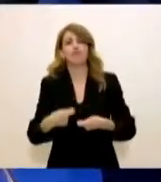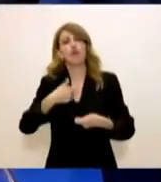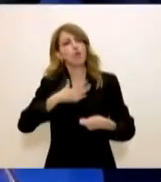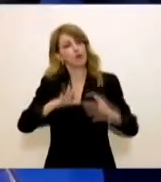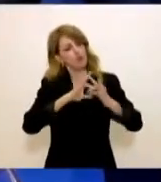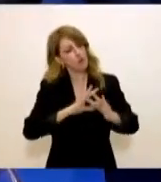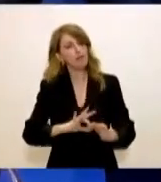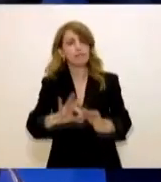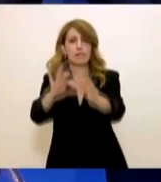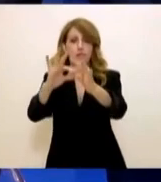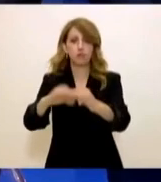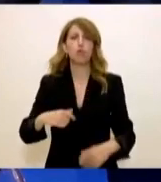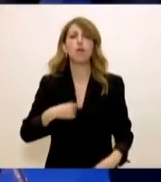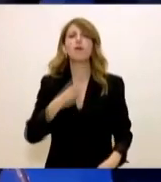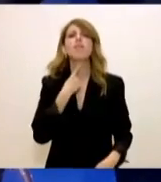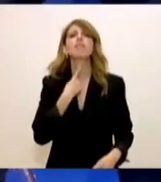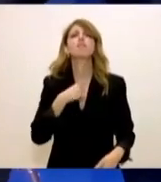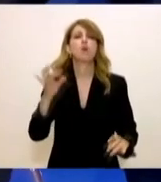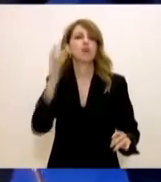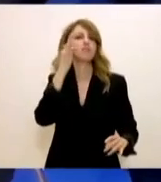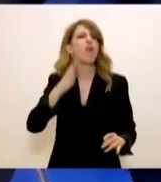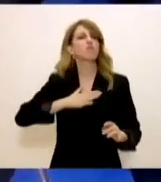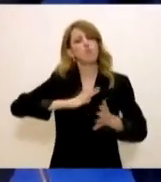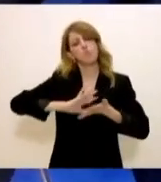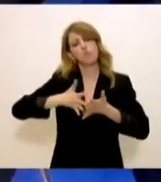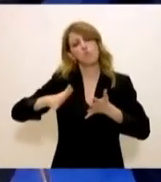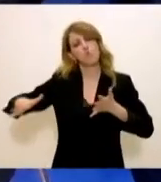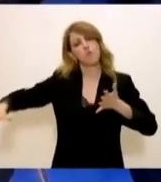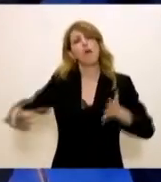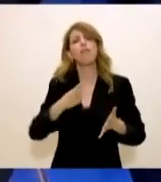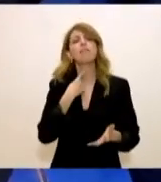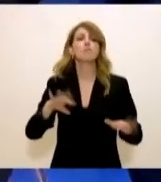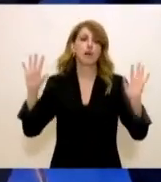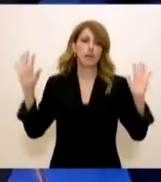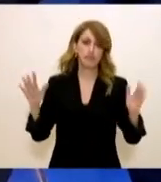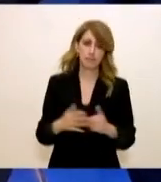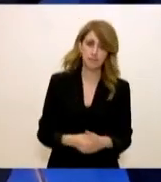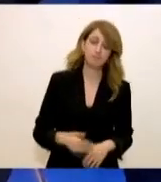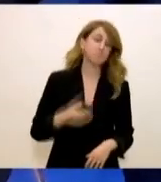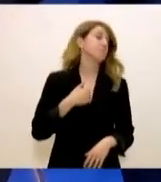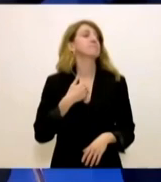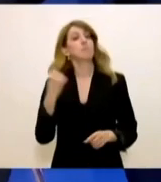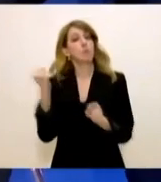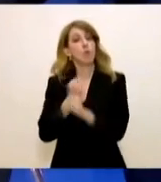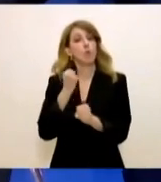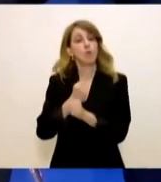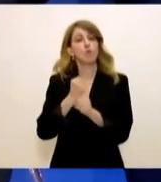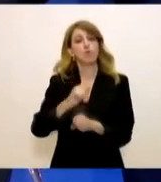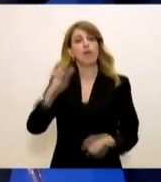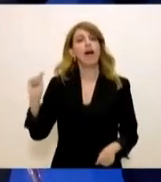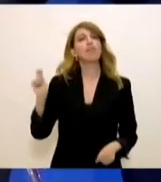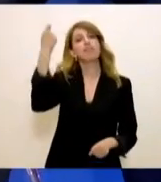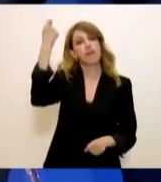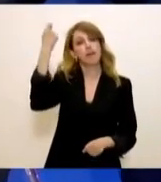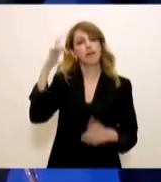μένα γιατί δεν μ αρέσει να μιλάω για τον εαυτό μου θα τα καταφέρω όμως ε παραιτήθηκα από τη δεη απ το δεδε μάλιστα